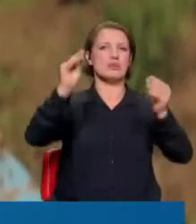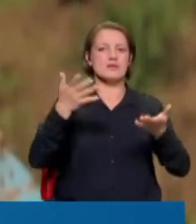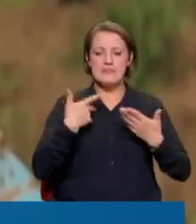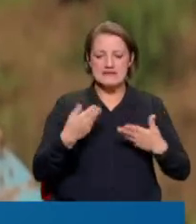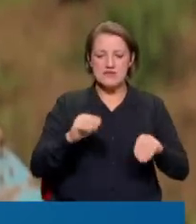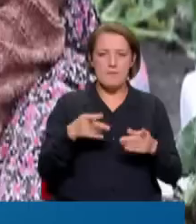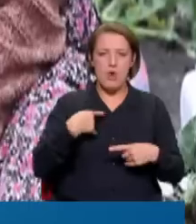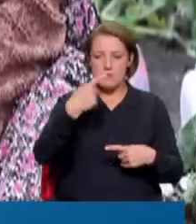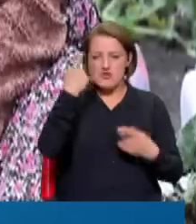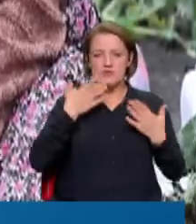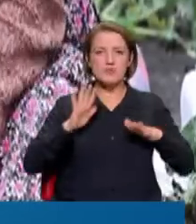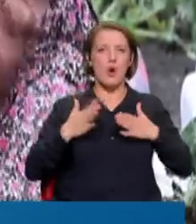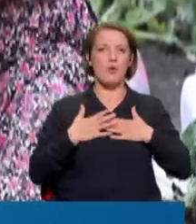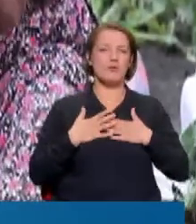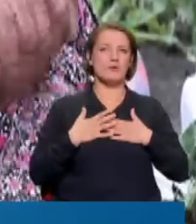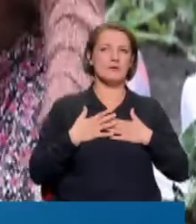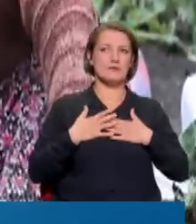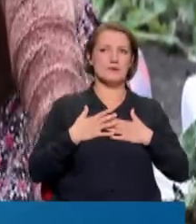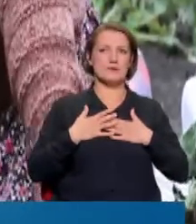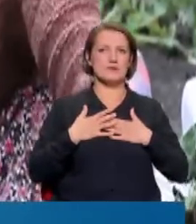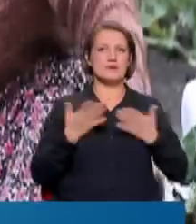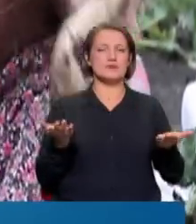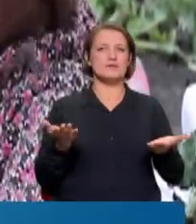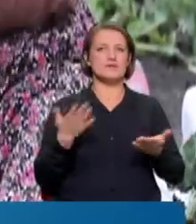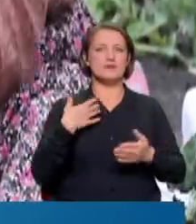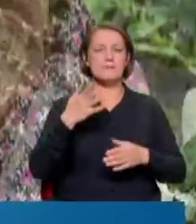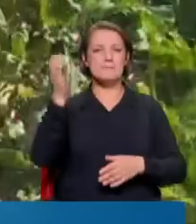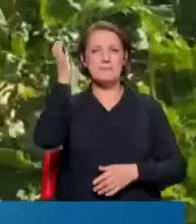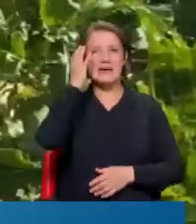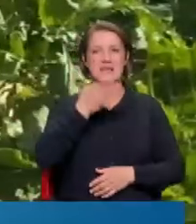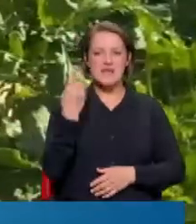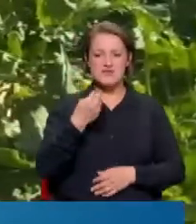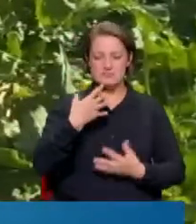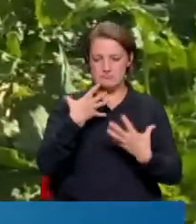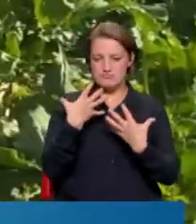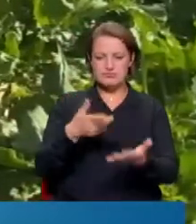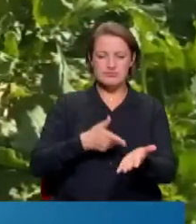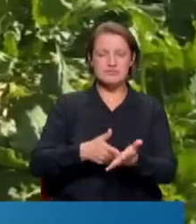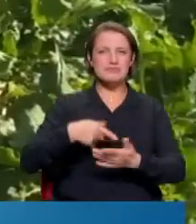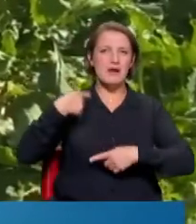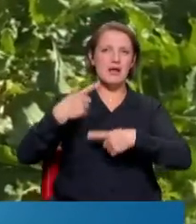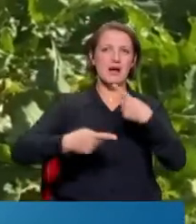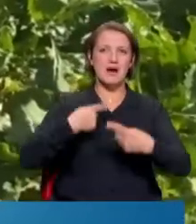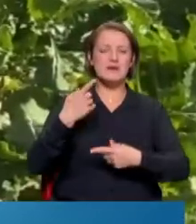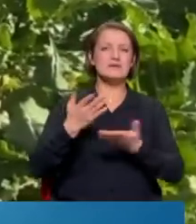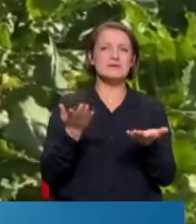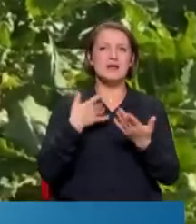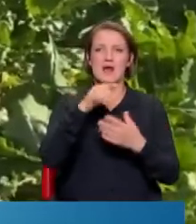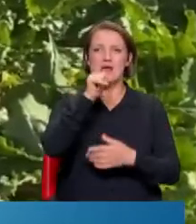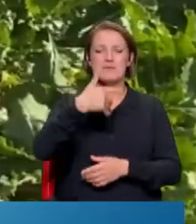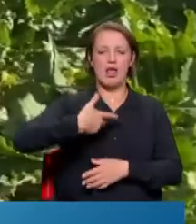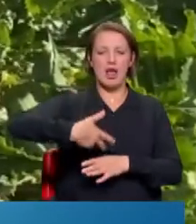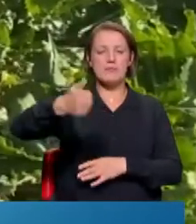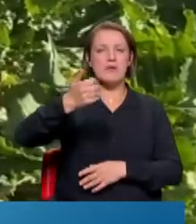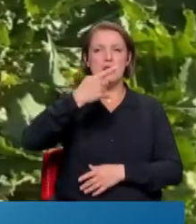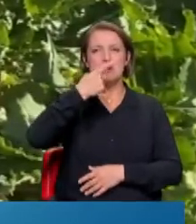satacağım böyle bir şansımız yok yani toz toprağız biz ya temeline Gençliğimizi gömdük tarımın çiftçiliğin bunu bizim elimizden hiç kimsenin alma